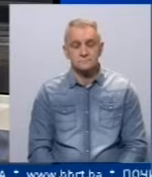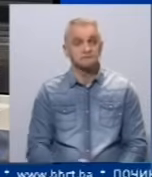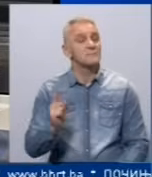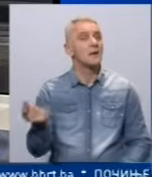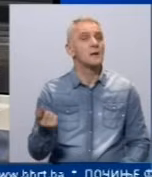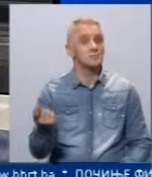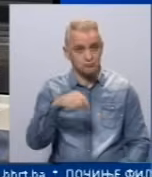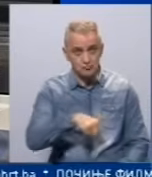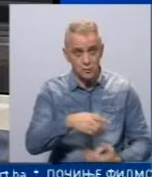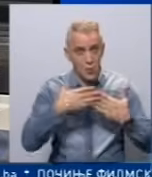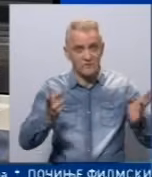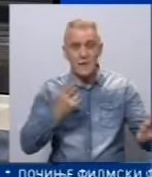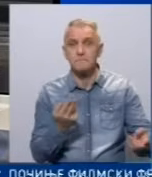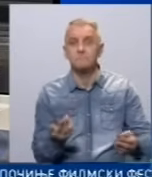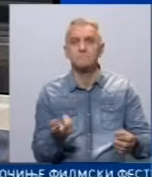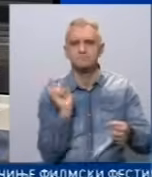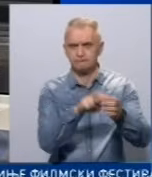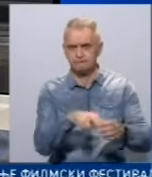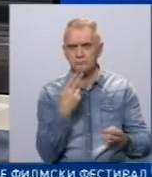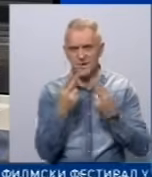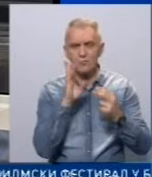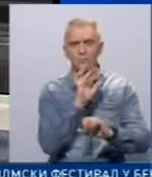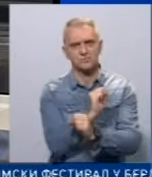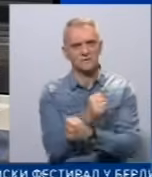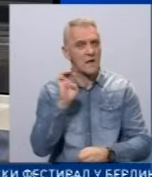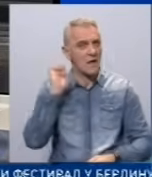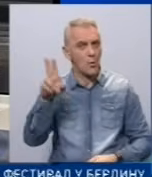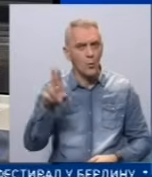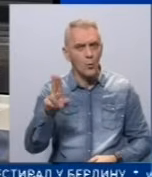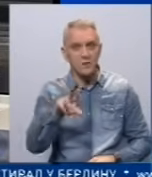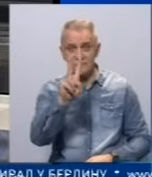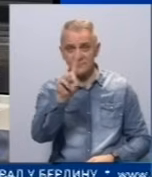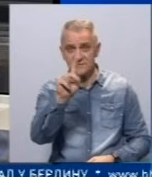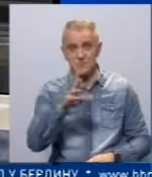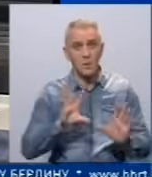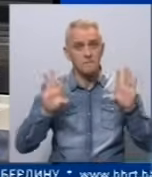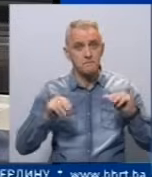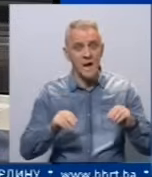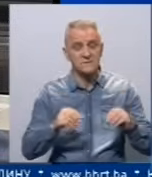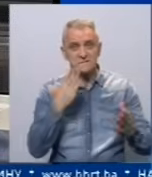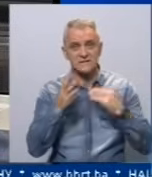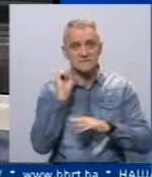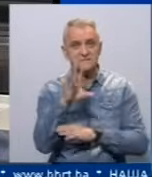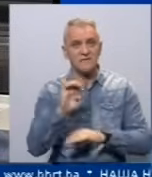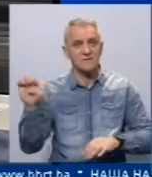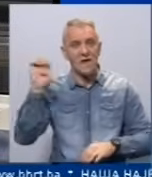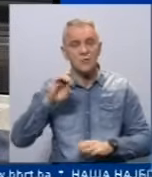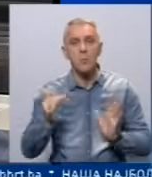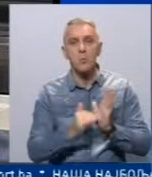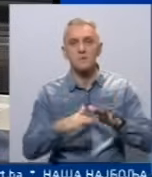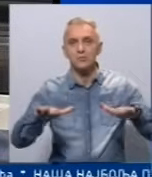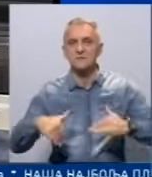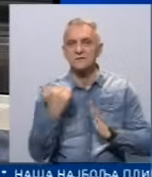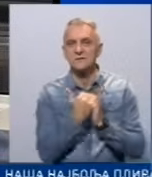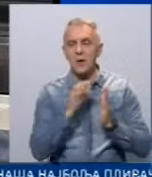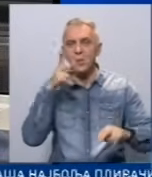Da bi došlo do otvaranja pristupnih pregovora Bosne i Hercegovine sa Evropskom unijom 21. marta na sjednici Savjeta Europe, potrebno